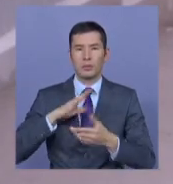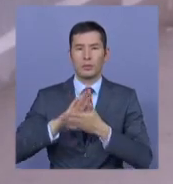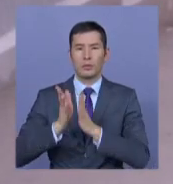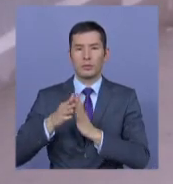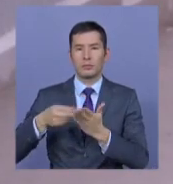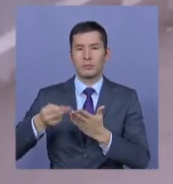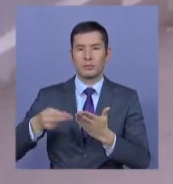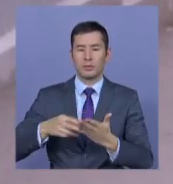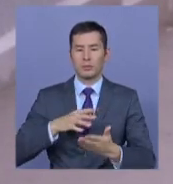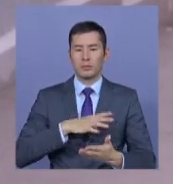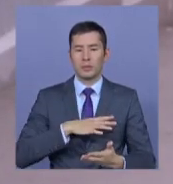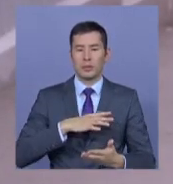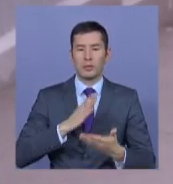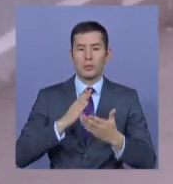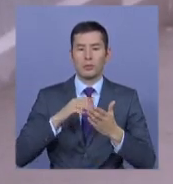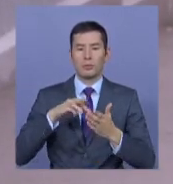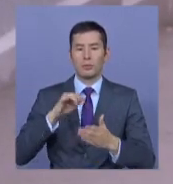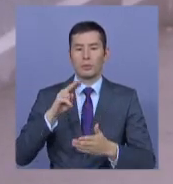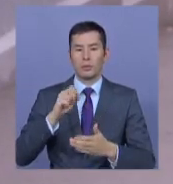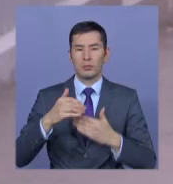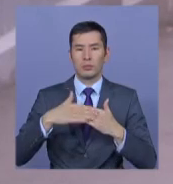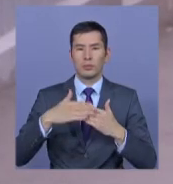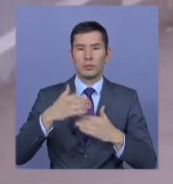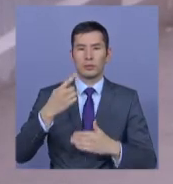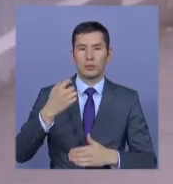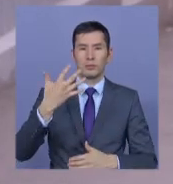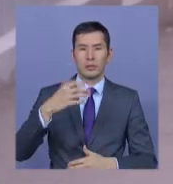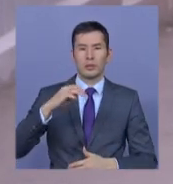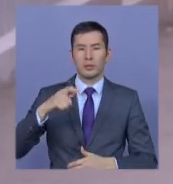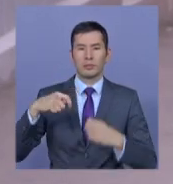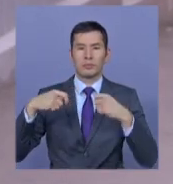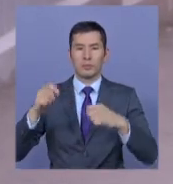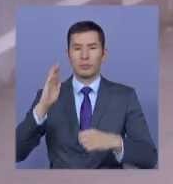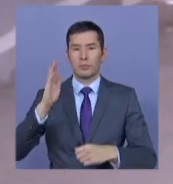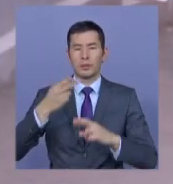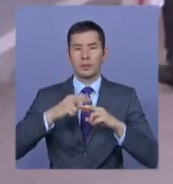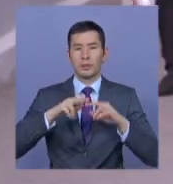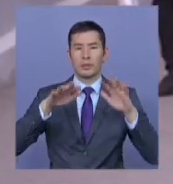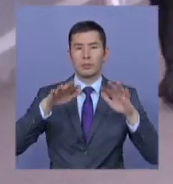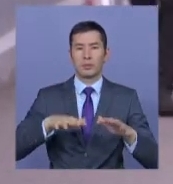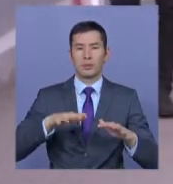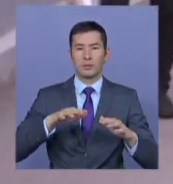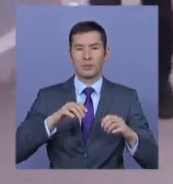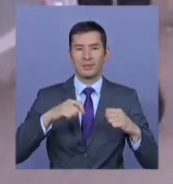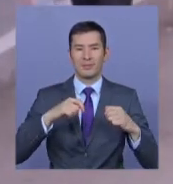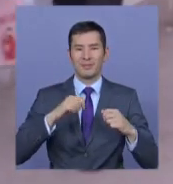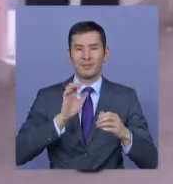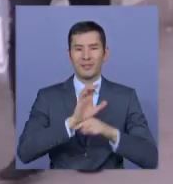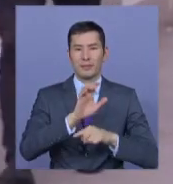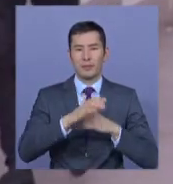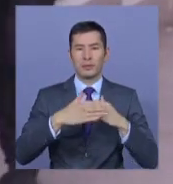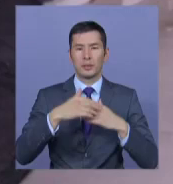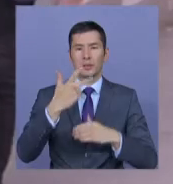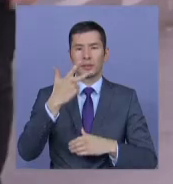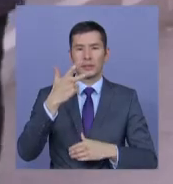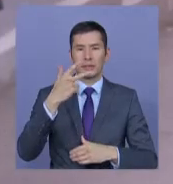Наубайханаларға қажетті ұн белгіленгенде келісіне 150 теңгеден саудаланады. Біздегі кәсіпорындарға 3000 тонна ұн қажет. Ұн өндірушілермен оған